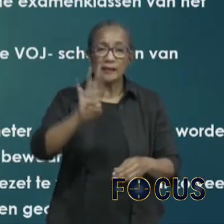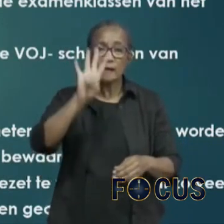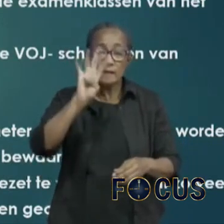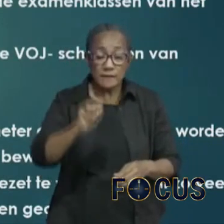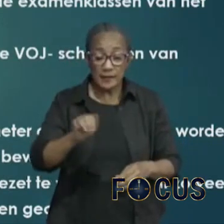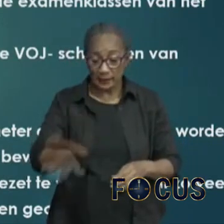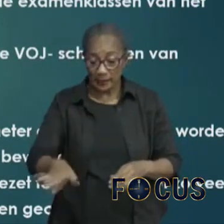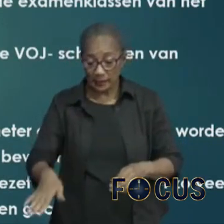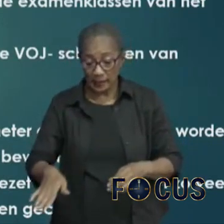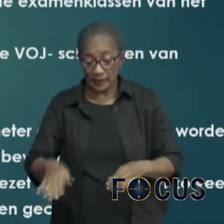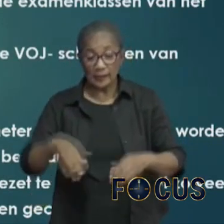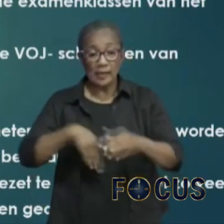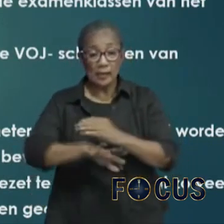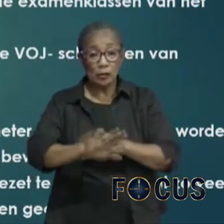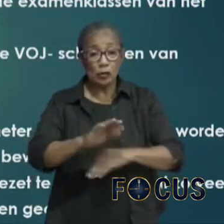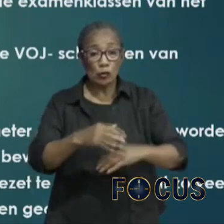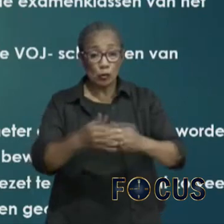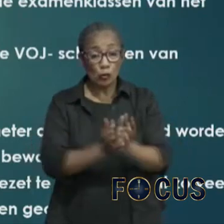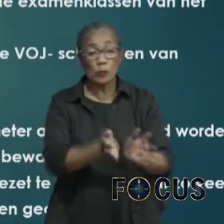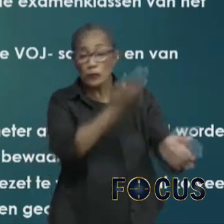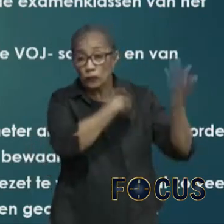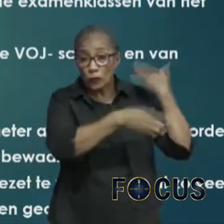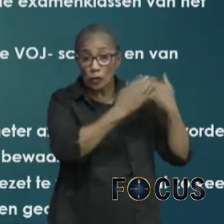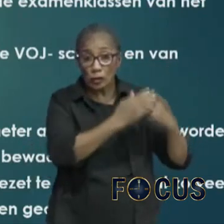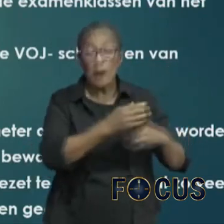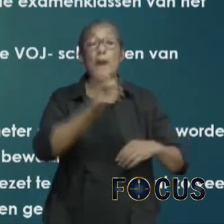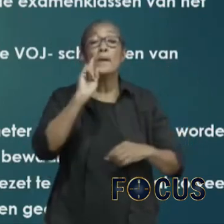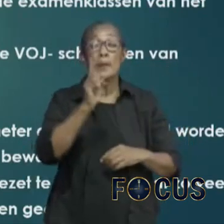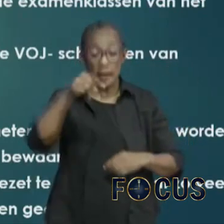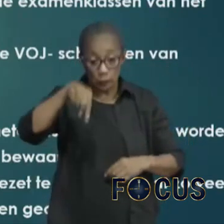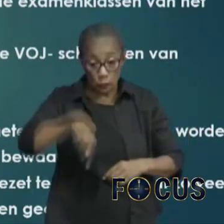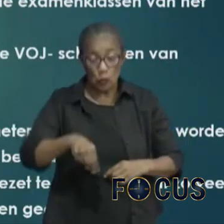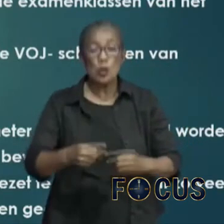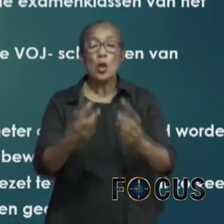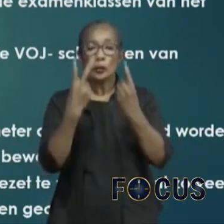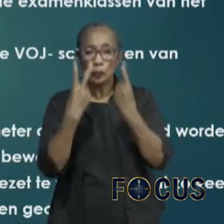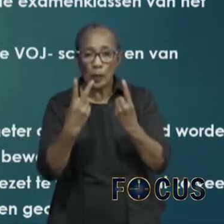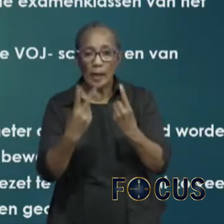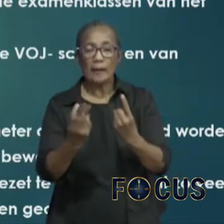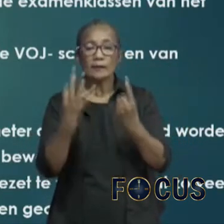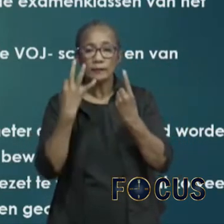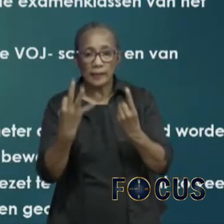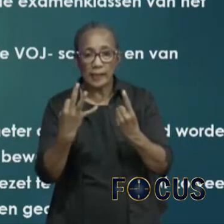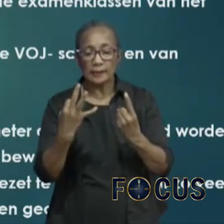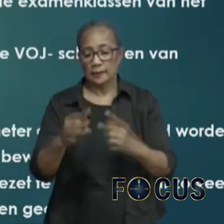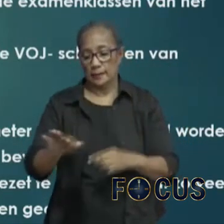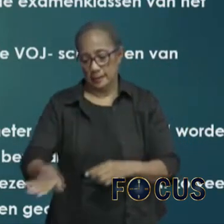in de klas, en nu zal het zijn maximaal 12, 13.